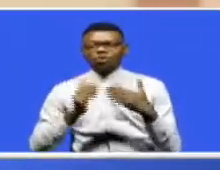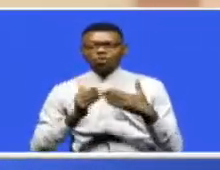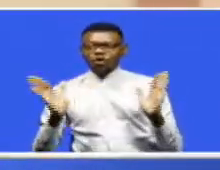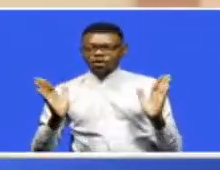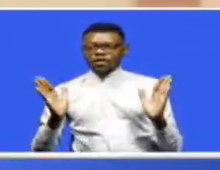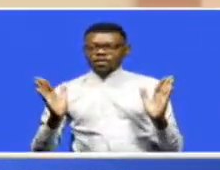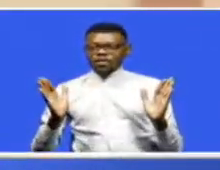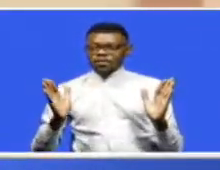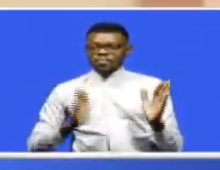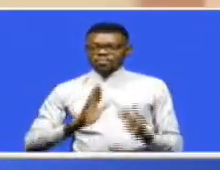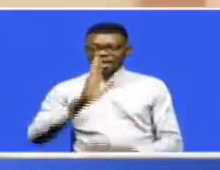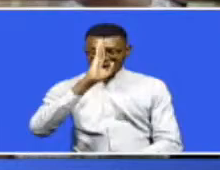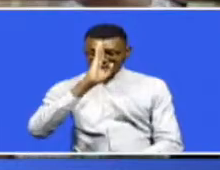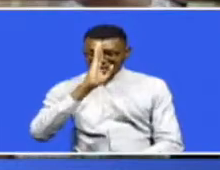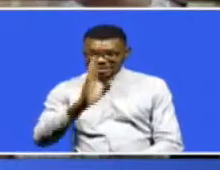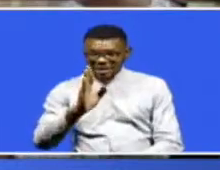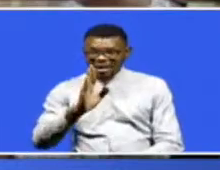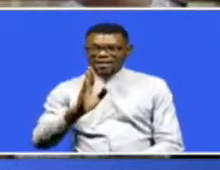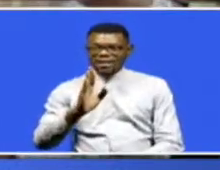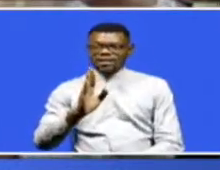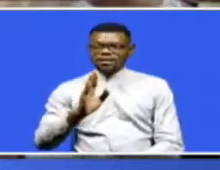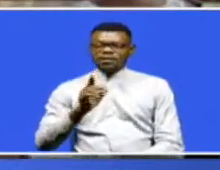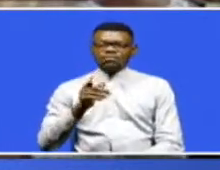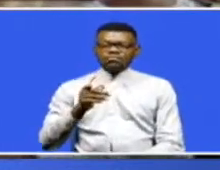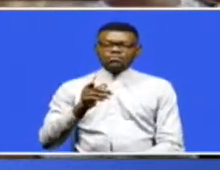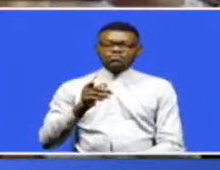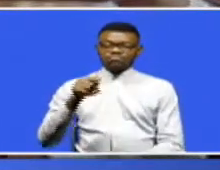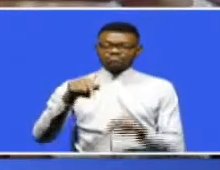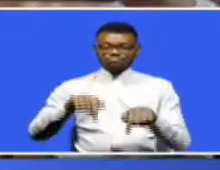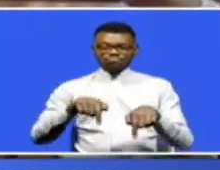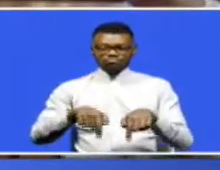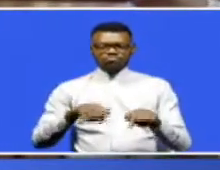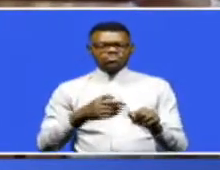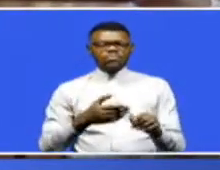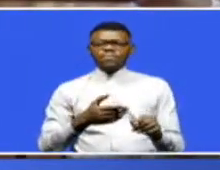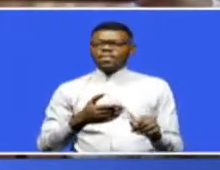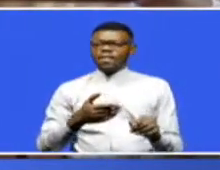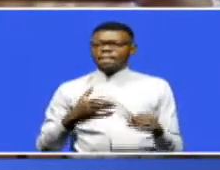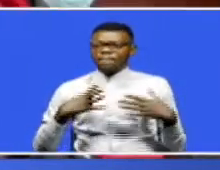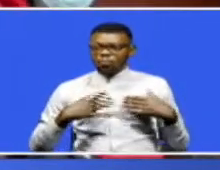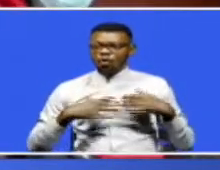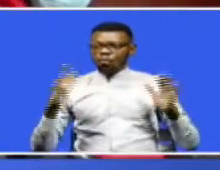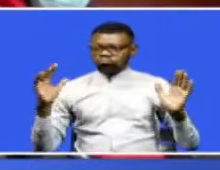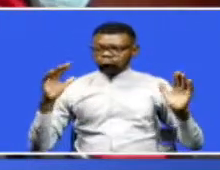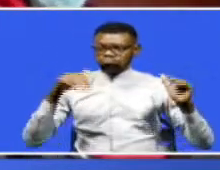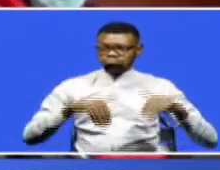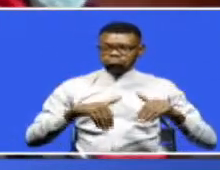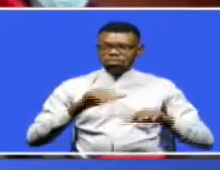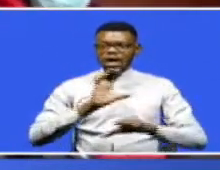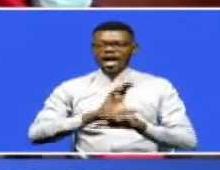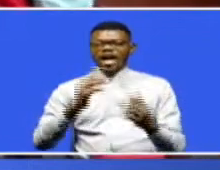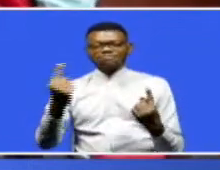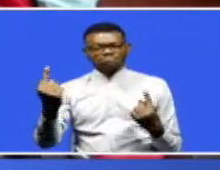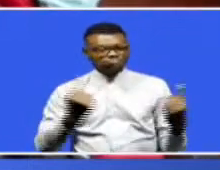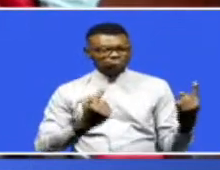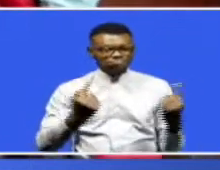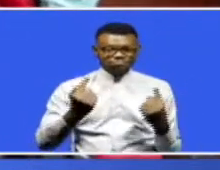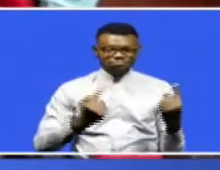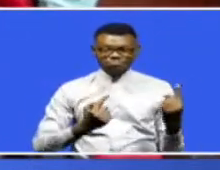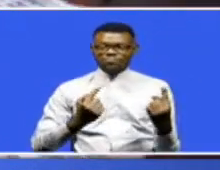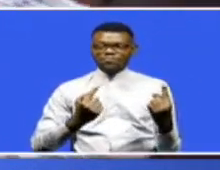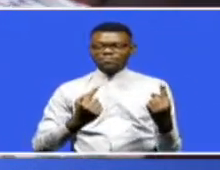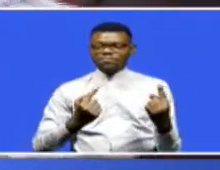moyo. Jumapili ya kwanza baada ya sheria hizo kuondolewa, waumini walifika kanisani mmoja baada ya